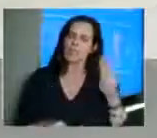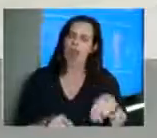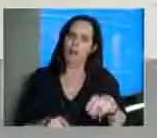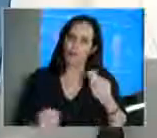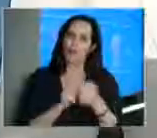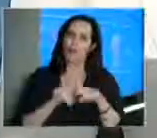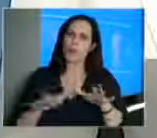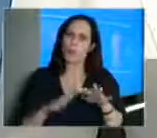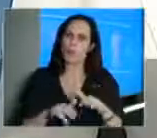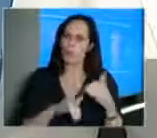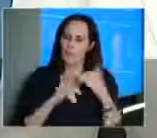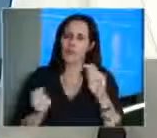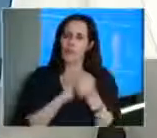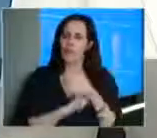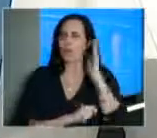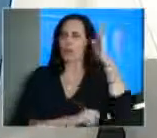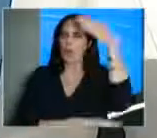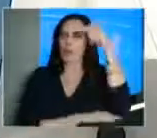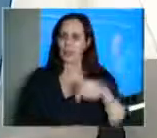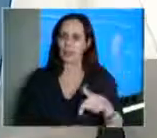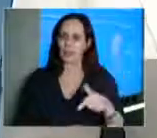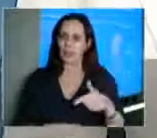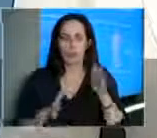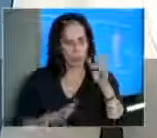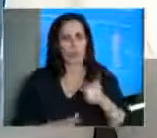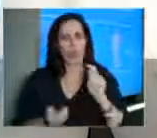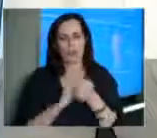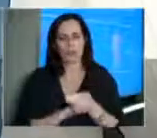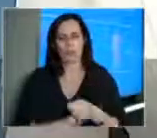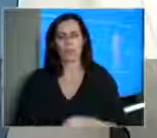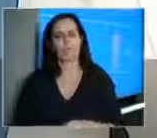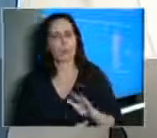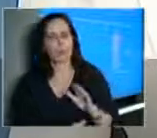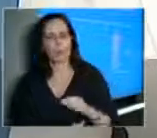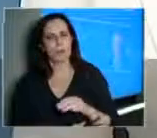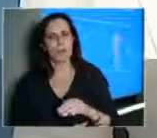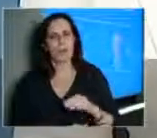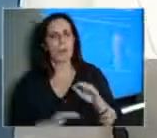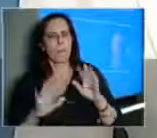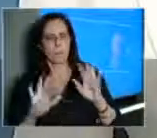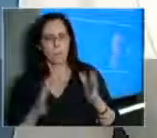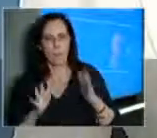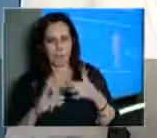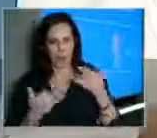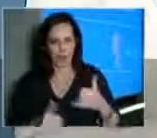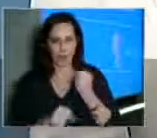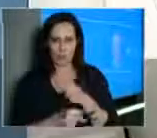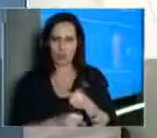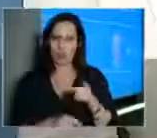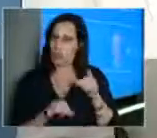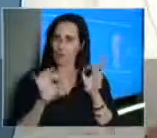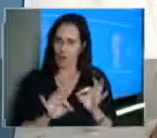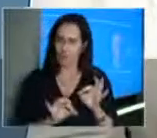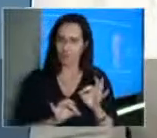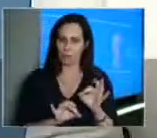את השלטון ולהביא בכלל שינוי ותקווה למדינה הזאת שנורא זקוקה לשינוי ותקווה. טוב, מה שאתה עושה עכשיו, חבר הכנסת לפיד, אתה